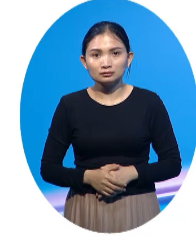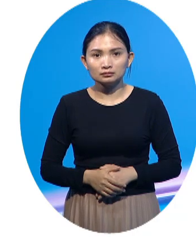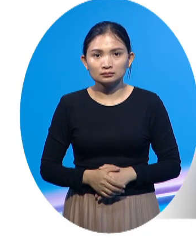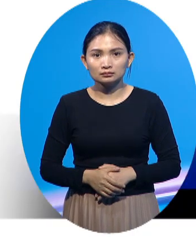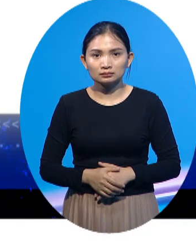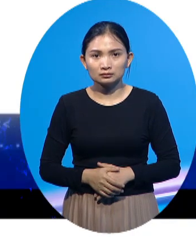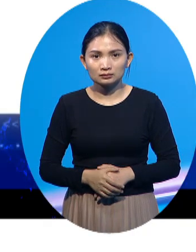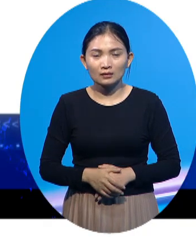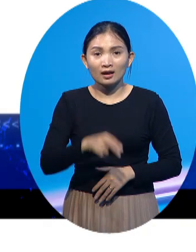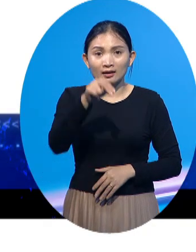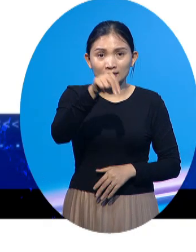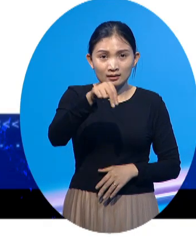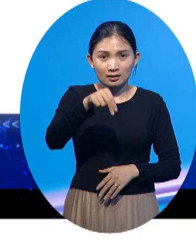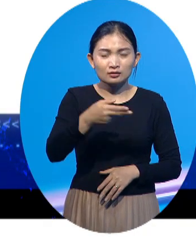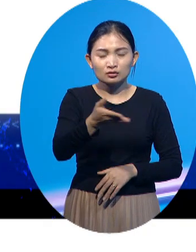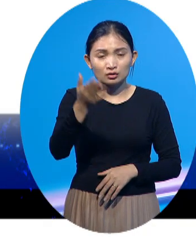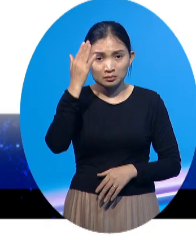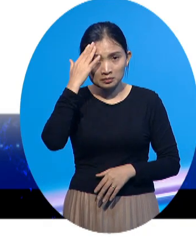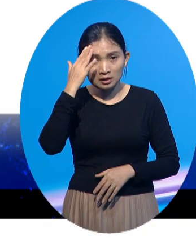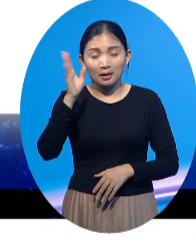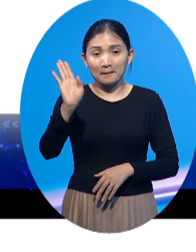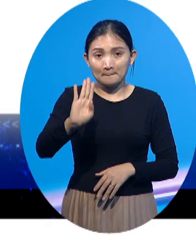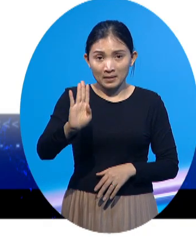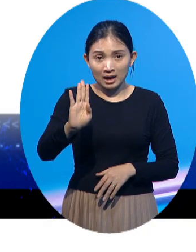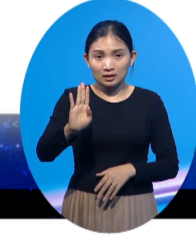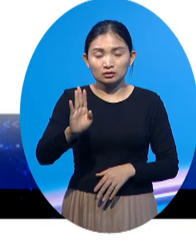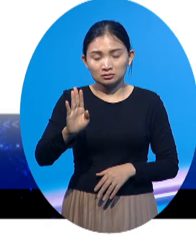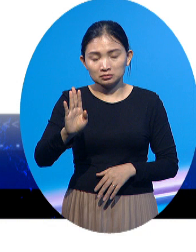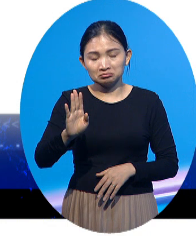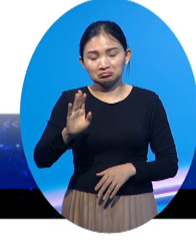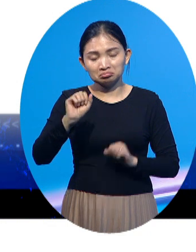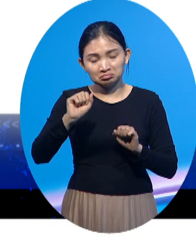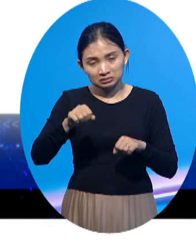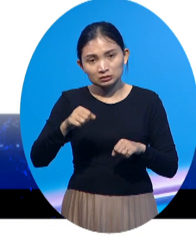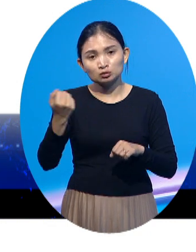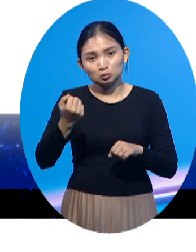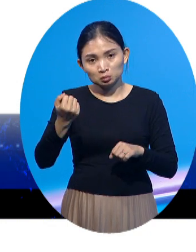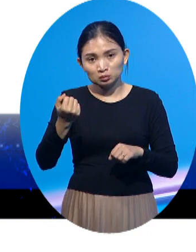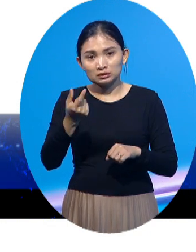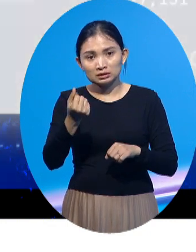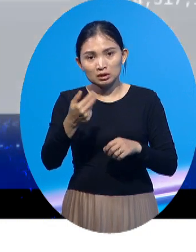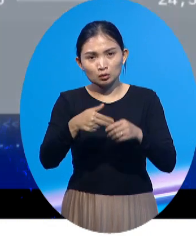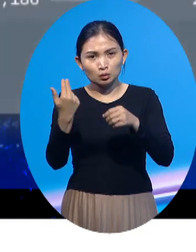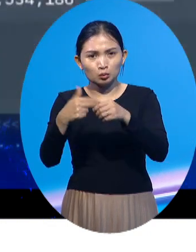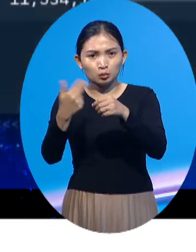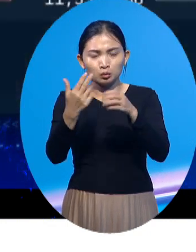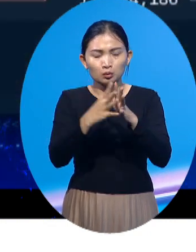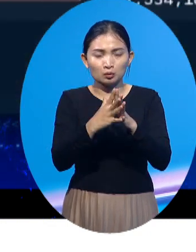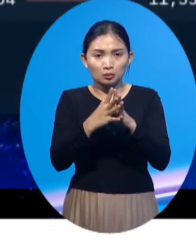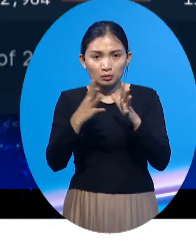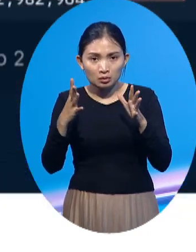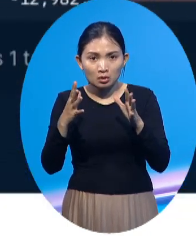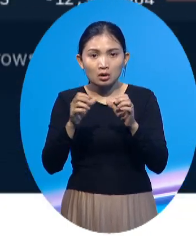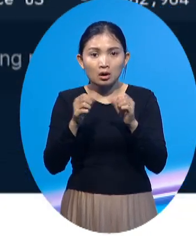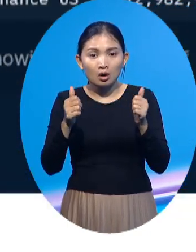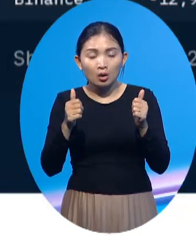Trên Twitter, Nansen cho biết Binance đã ghi nhận dòng tiền rút ròng 778,6 triệu đô la Mỹ trên chuỗi khối đồng Ethereum, trong khi